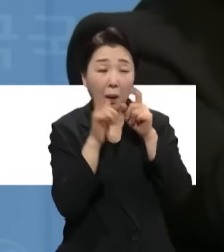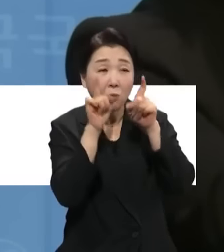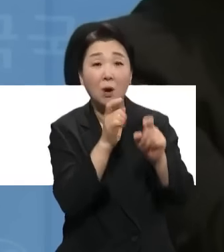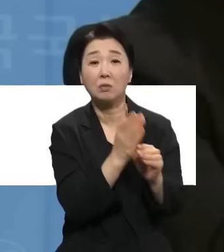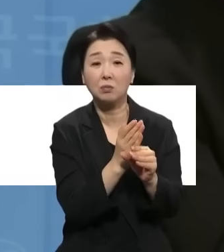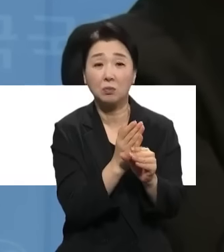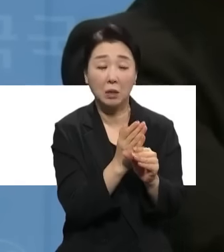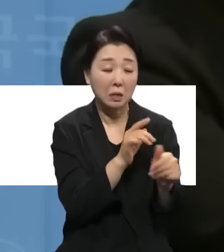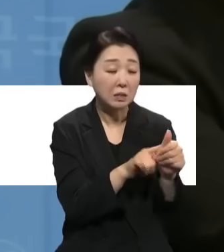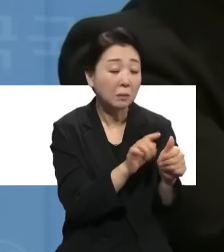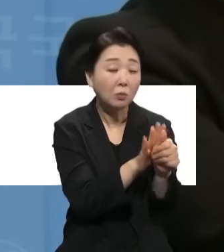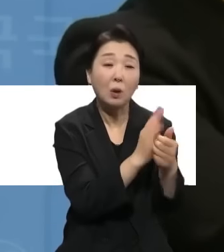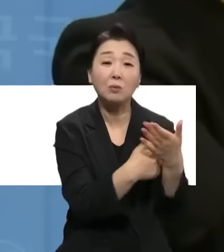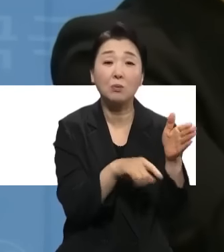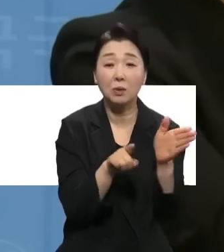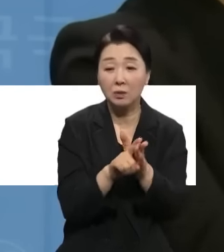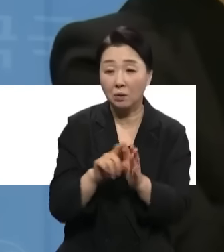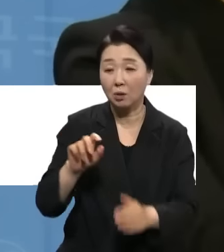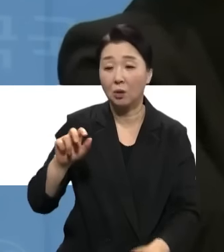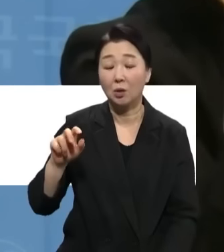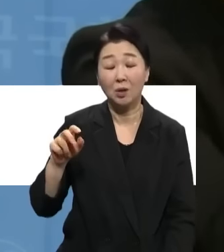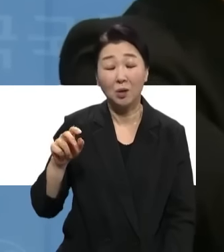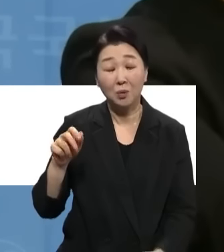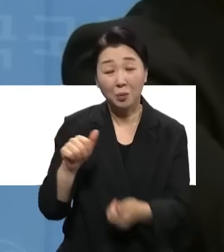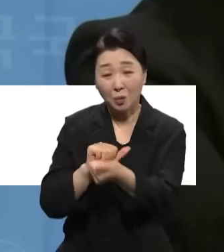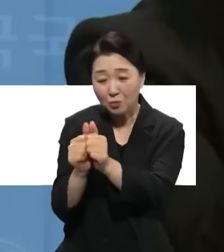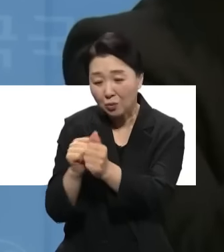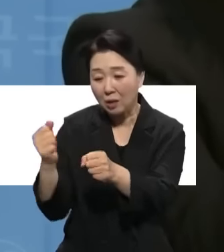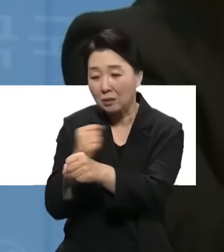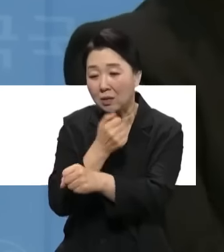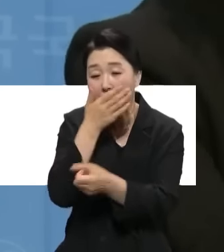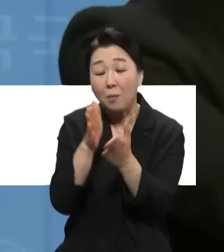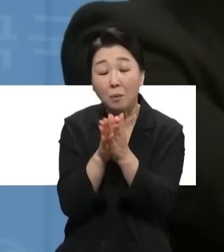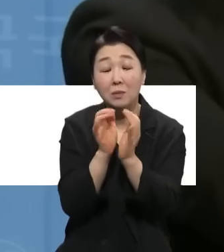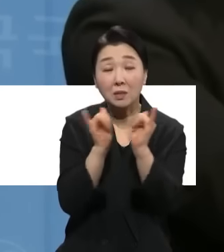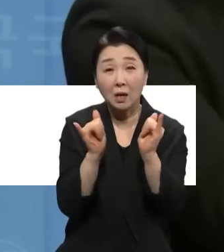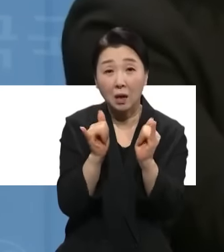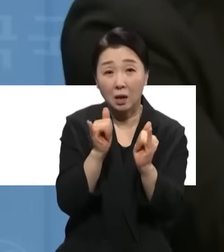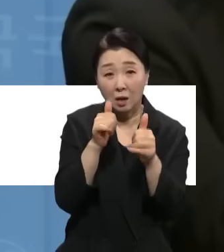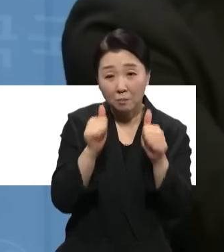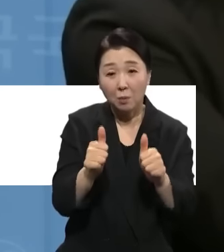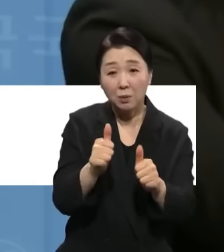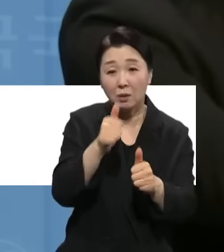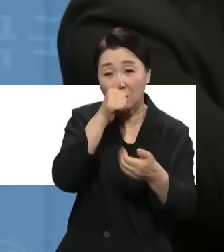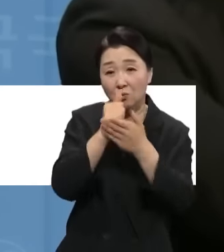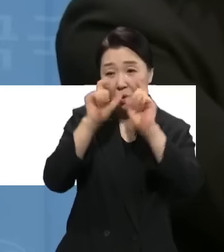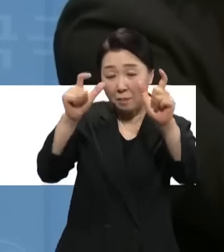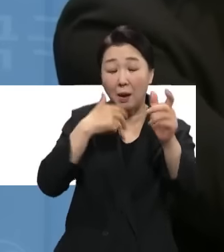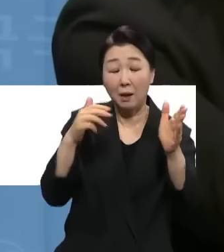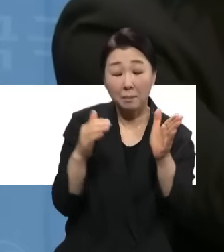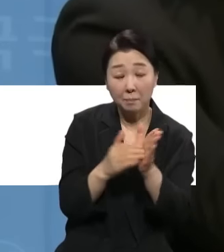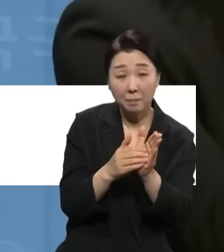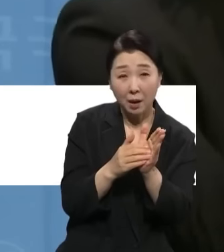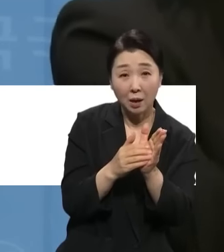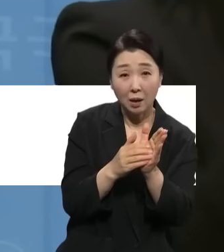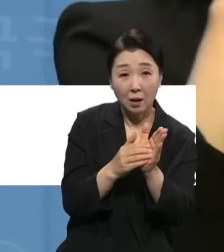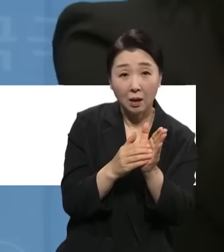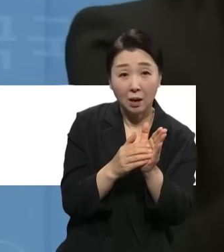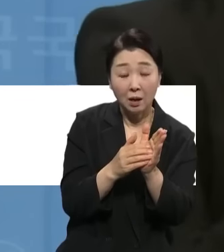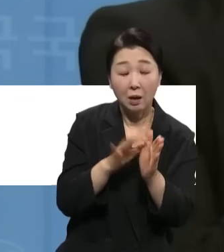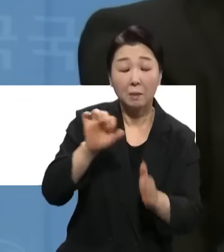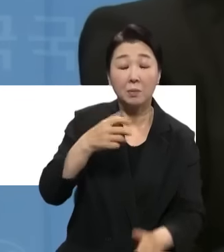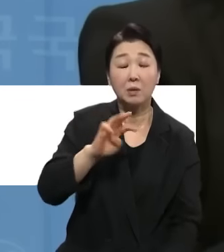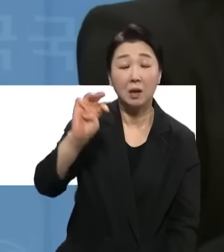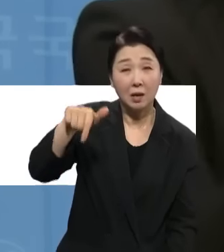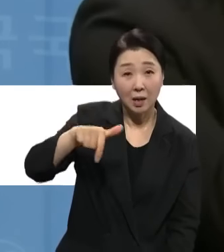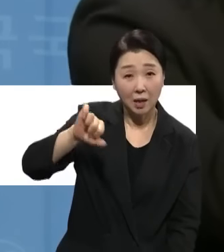로비 과정에 도이치모터스 주가 조작 범죄자로 법원에서 유죄 판결을 받은 블랙펄 인베스트먼트